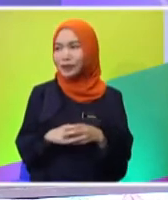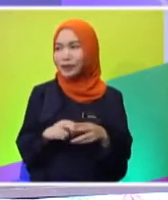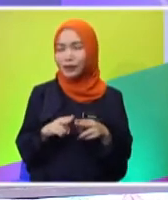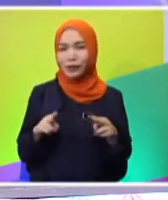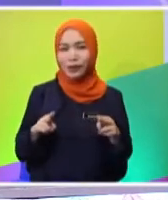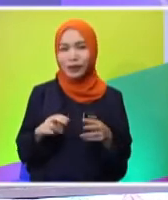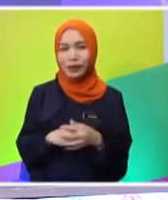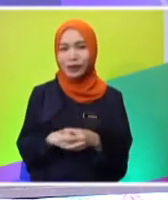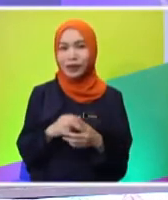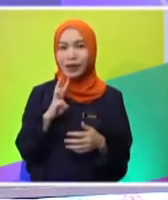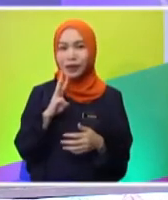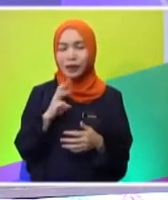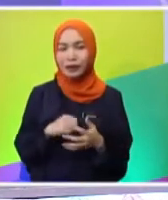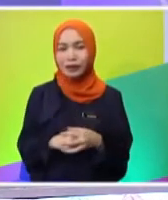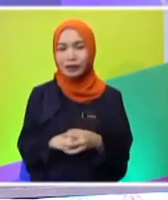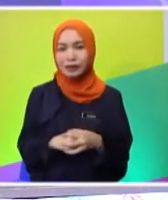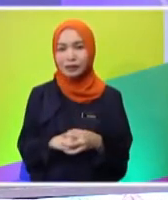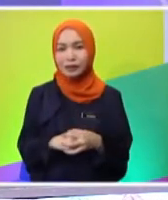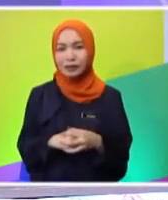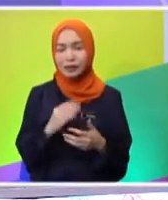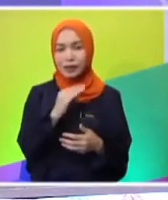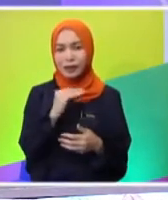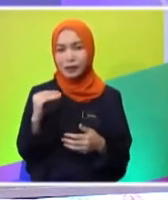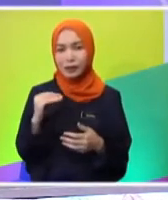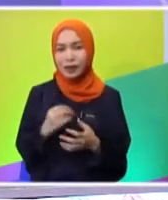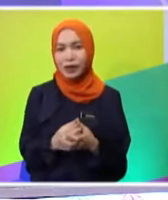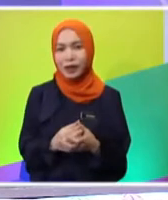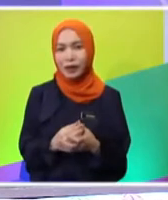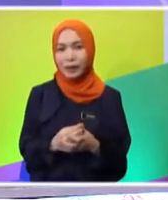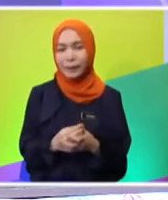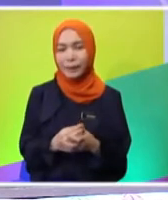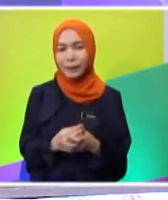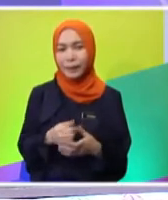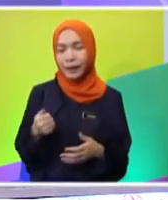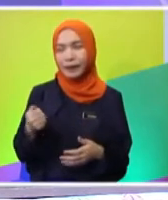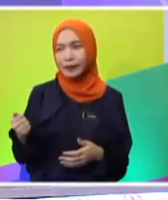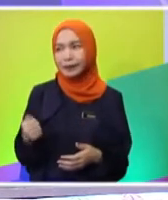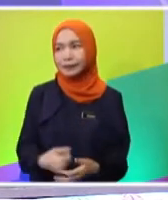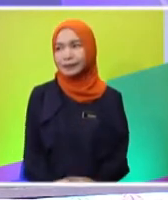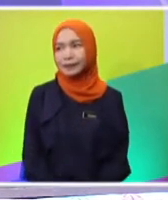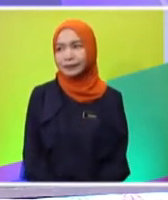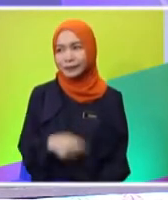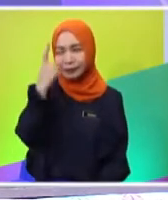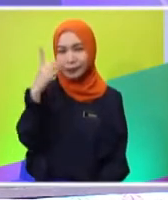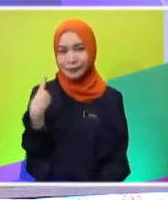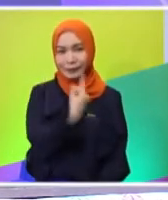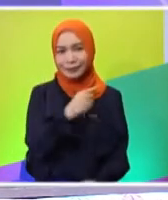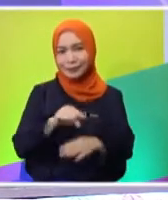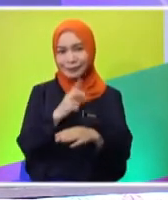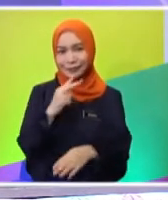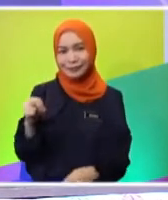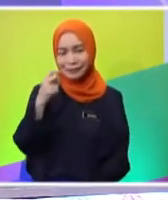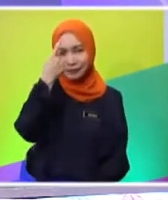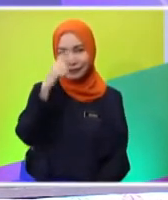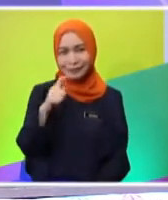kita boleh pakai buang kemudian mangkuk-mangkuk ini sebenarnya digunakan untuk kita meletakkan Spain